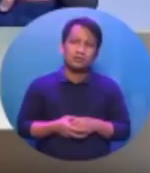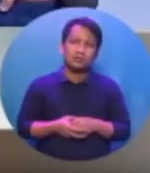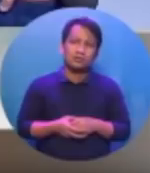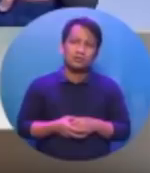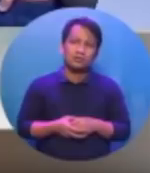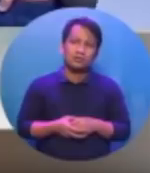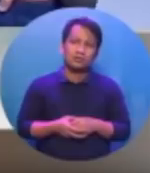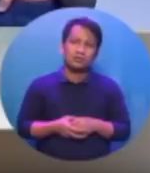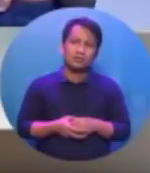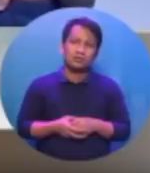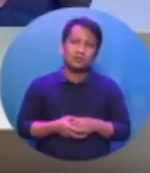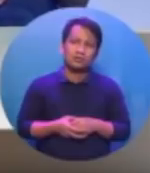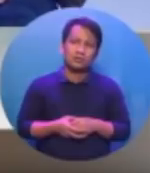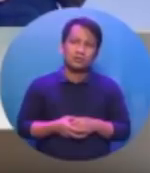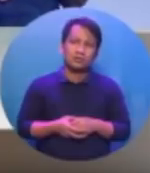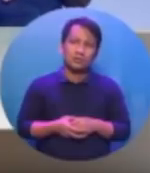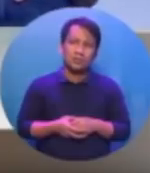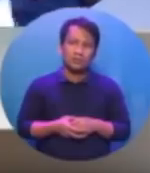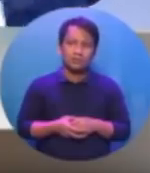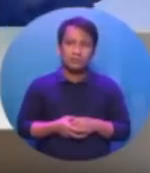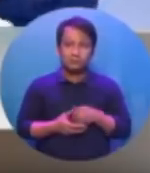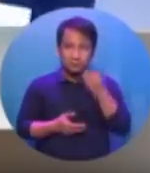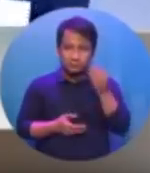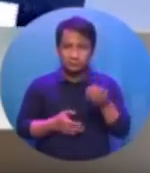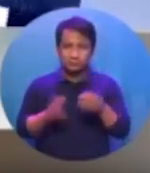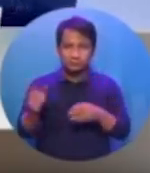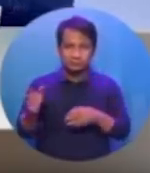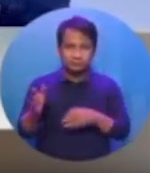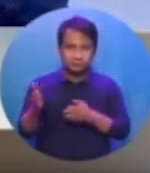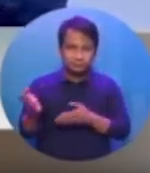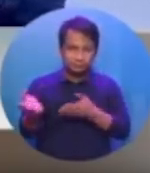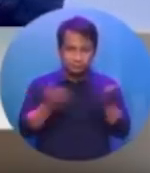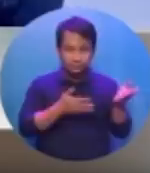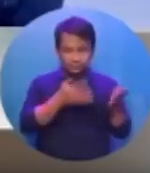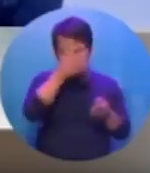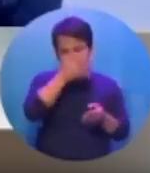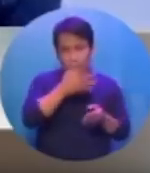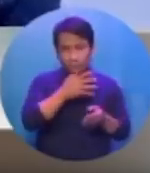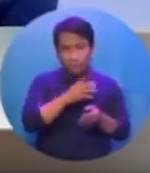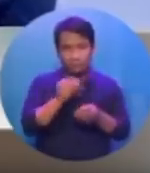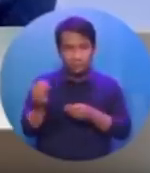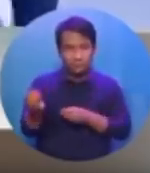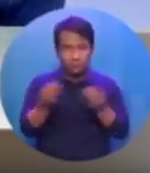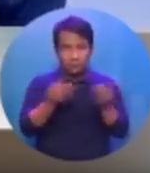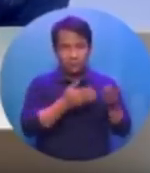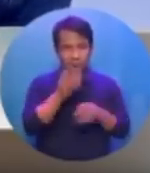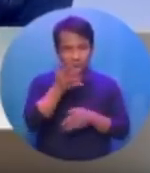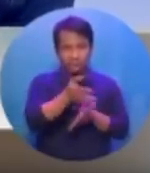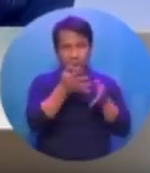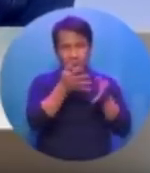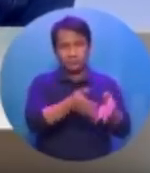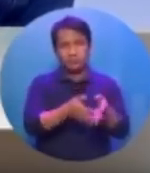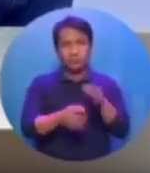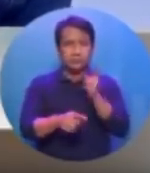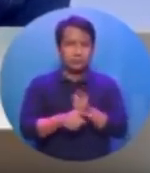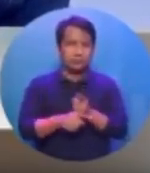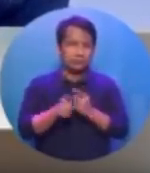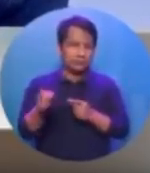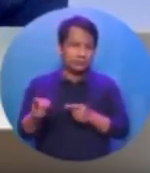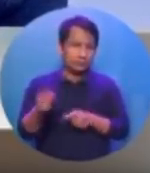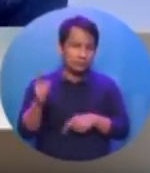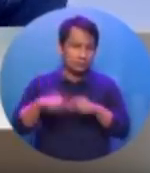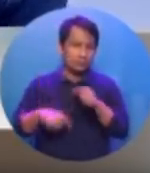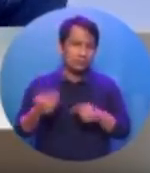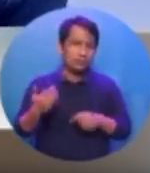anak. Sila na yung mag-atiban ilang bata. Okay, so papauwi na lang sa mga kamagulang para silang bahala. Tama, ganun oh, talaga dapat. Grabe, hindi ba